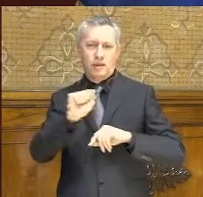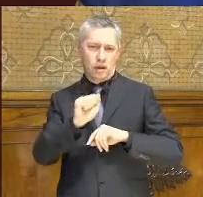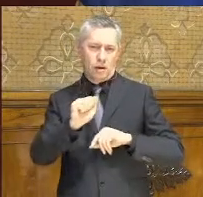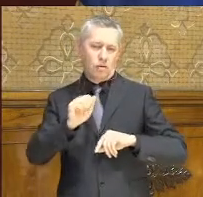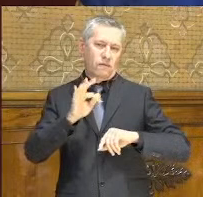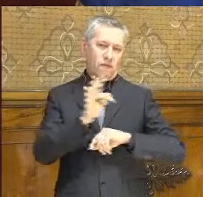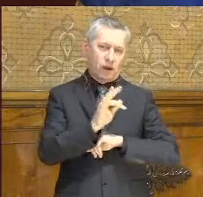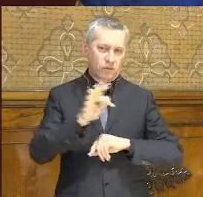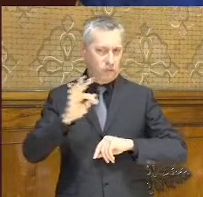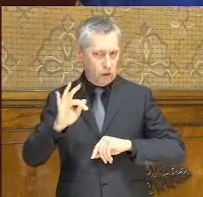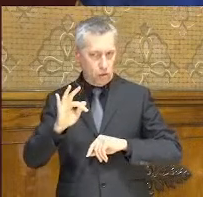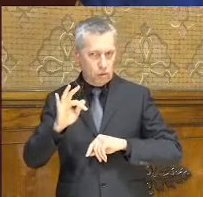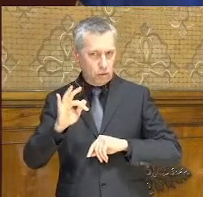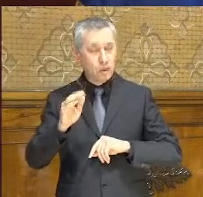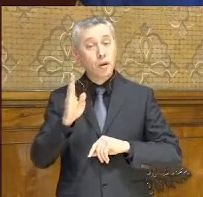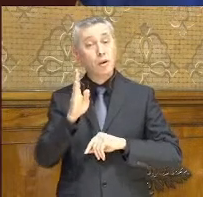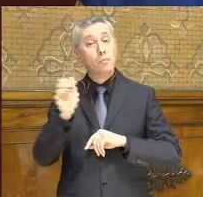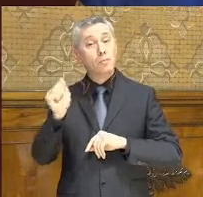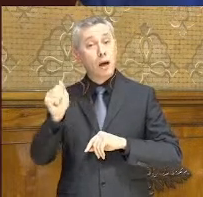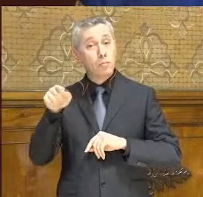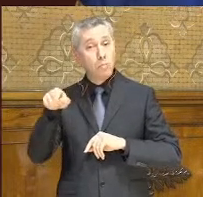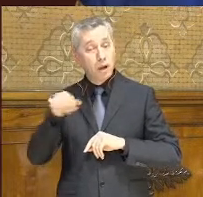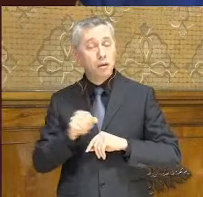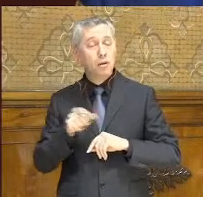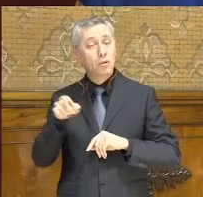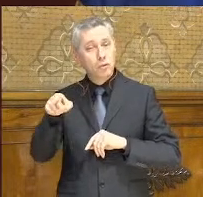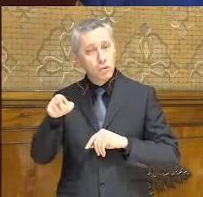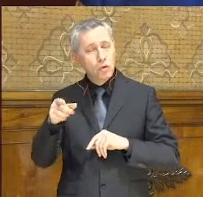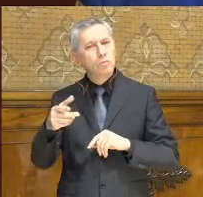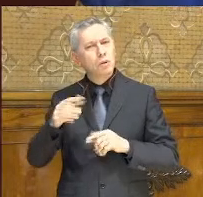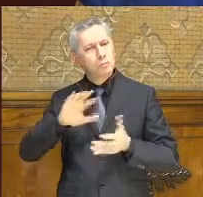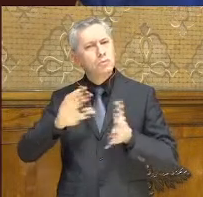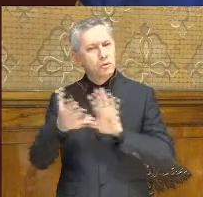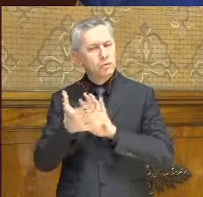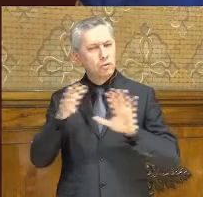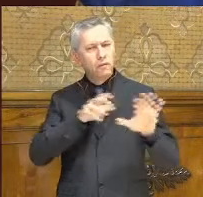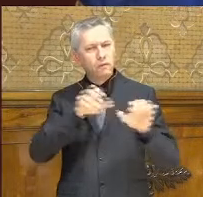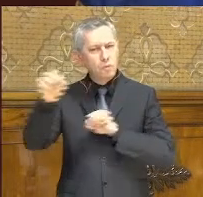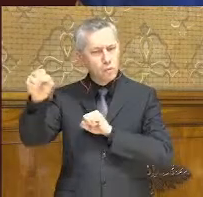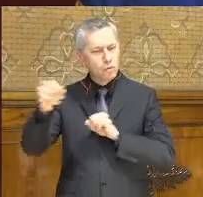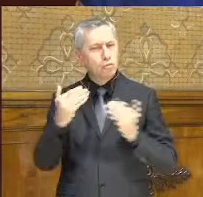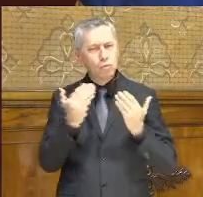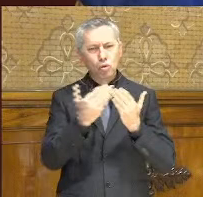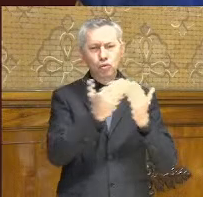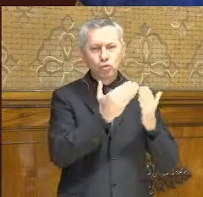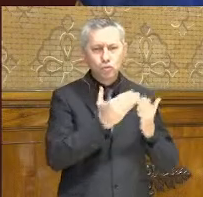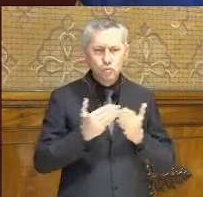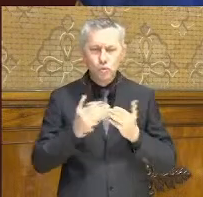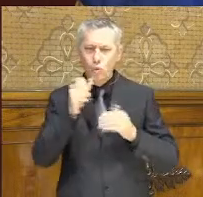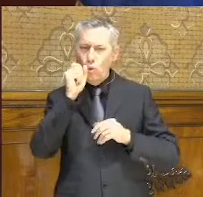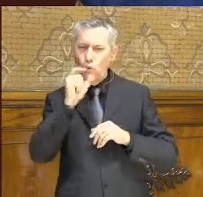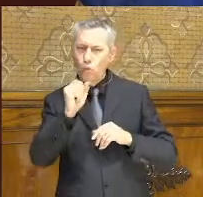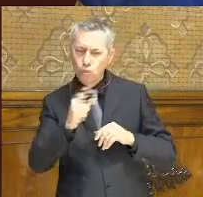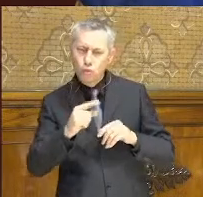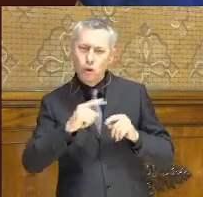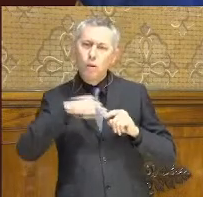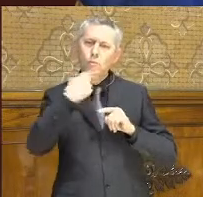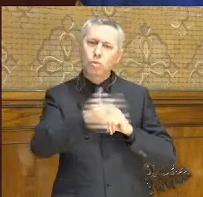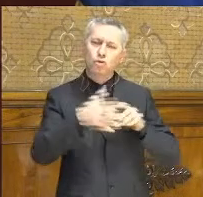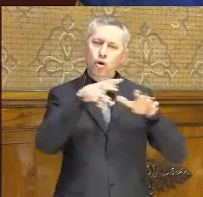Fanon, Bhabha è diventato una voce profondamente originale nello studio delle culture coloniali,